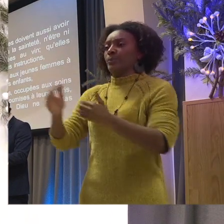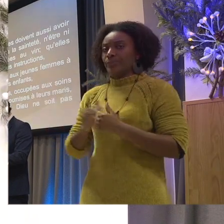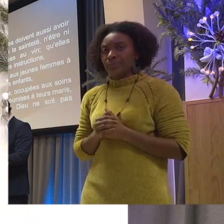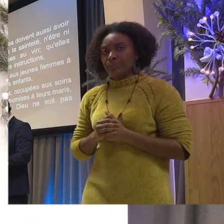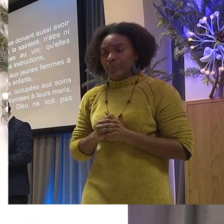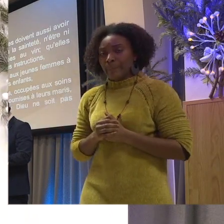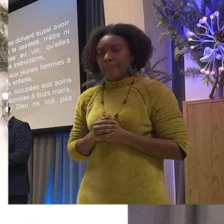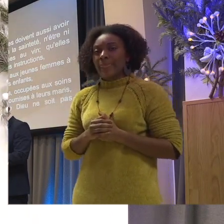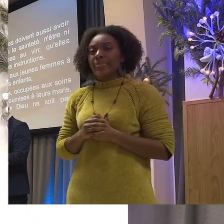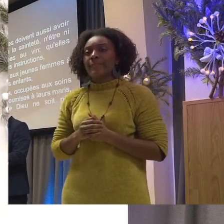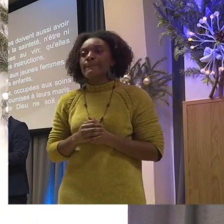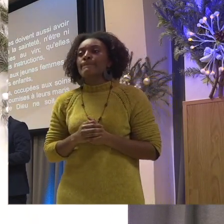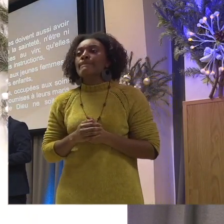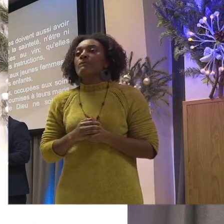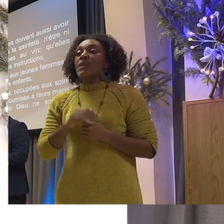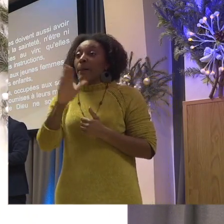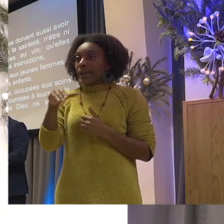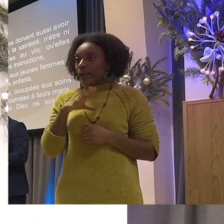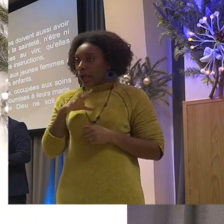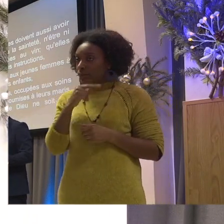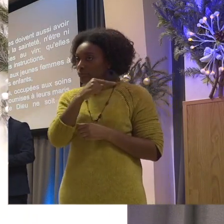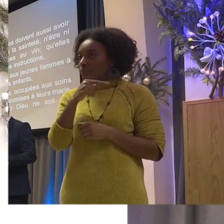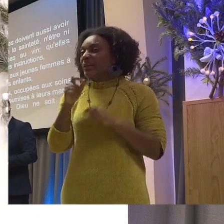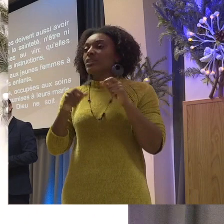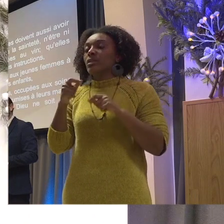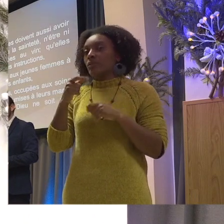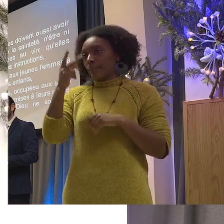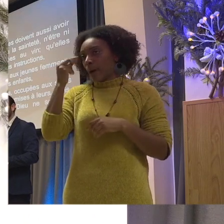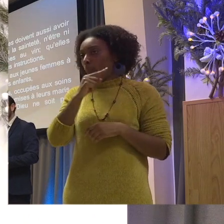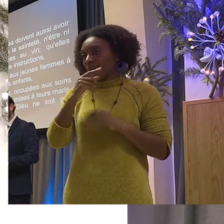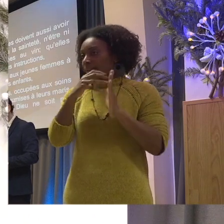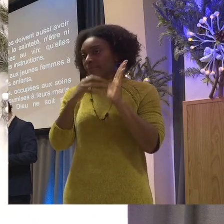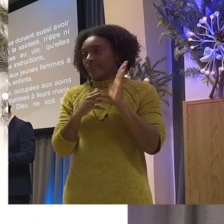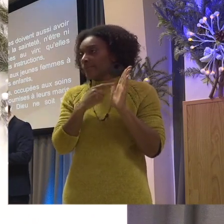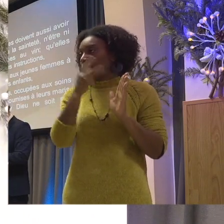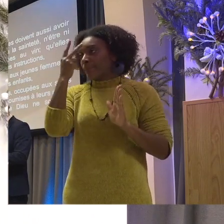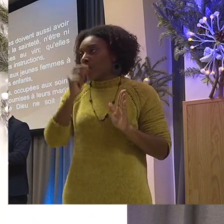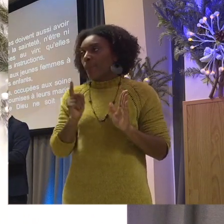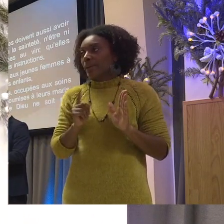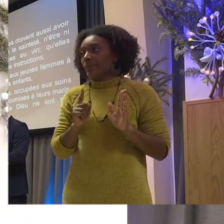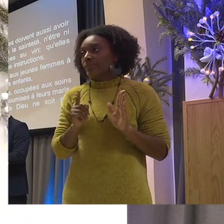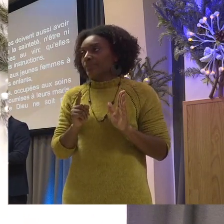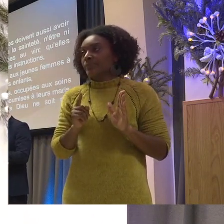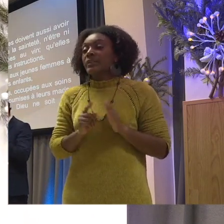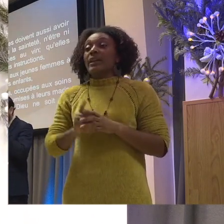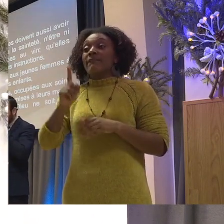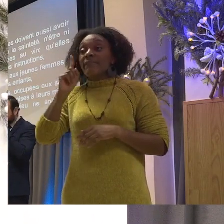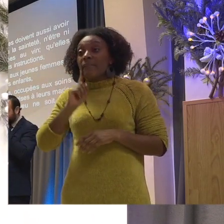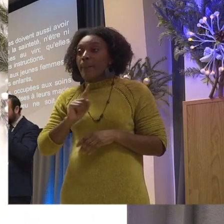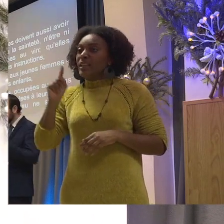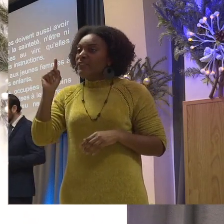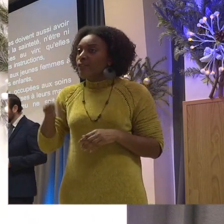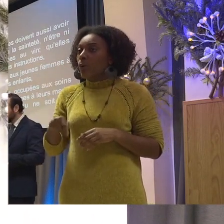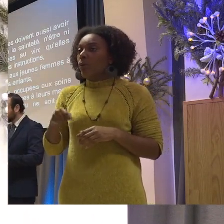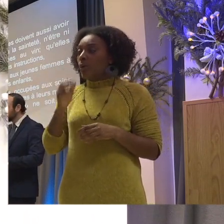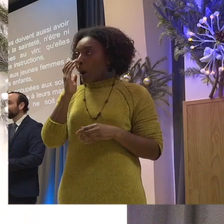Ensuite viennent des expressions un peu controversées. Il nous est dit que les femmes doivent être